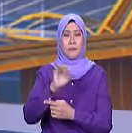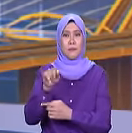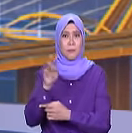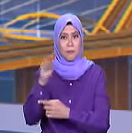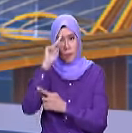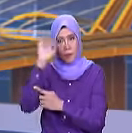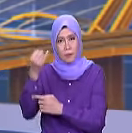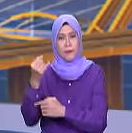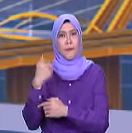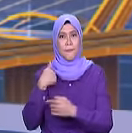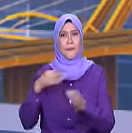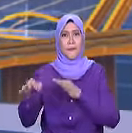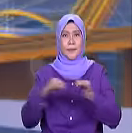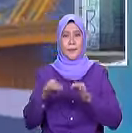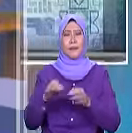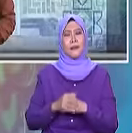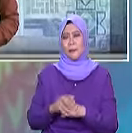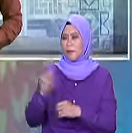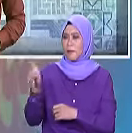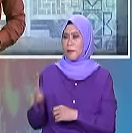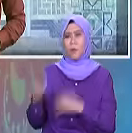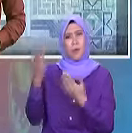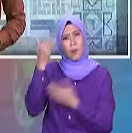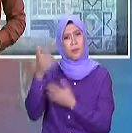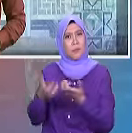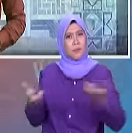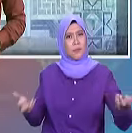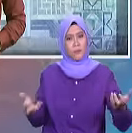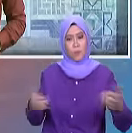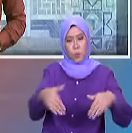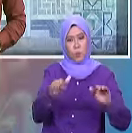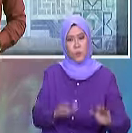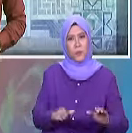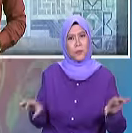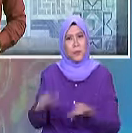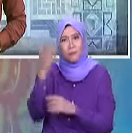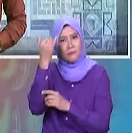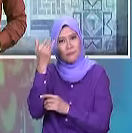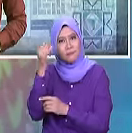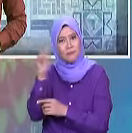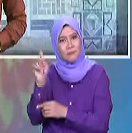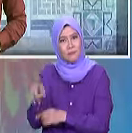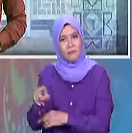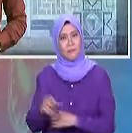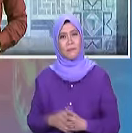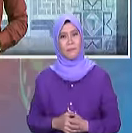butiran lanjut mengenainya. Ahnaf, kenapa agaknya pengasingan kawasan kubur ini dibuat?